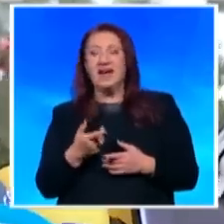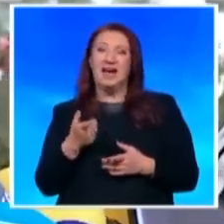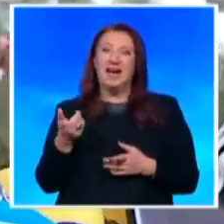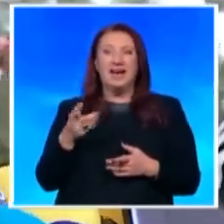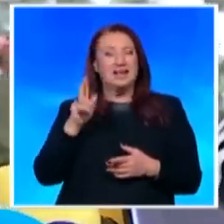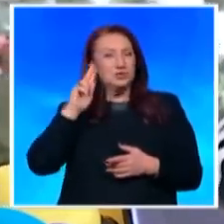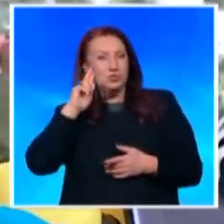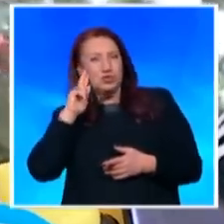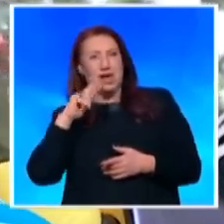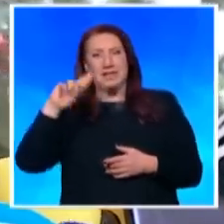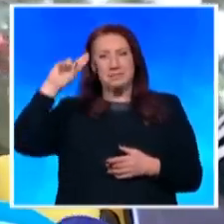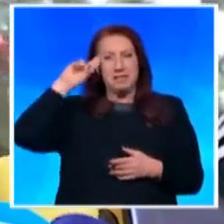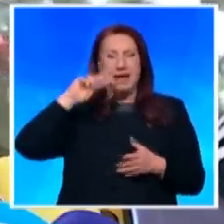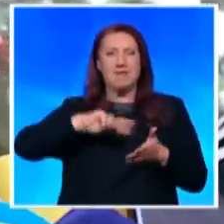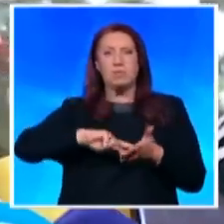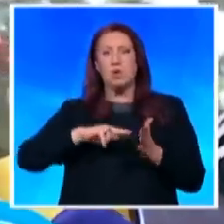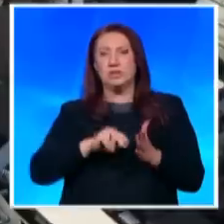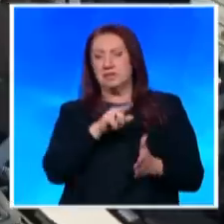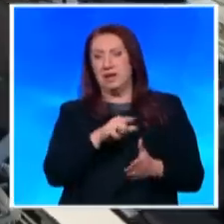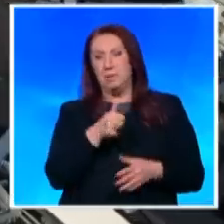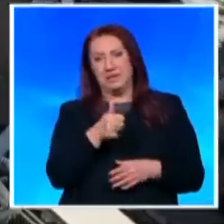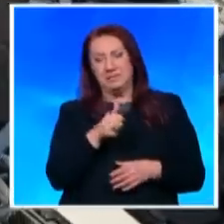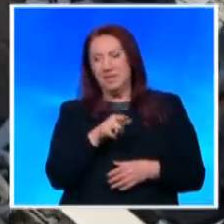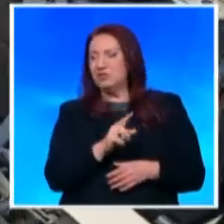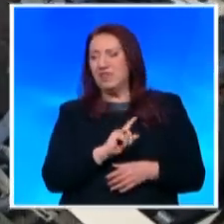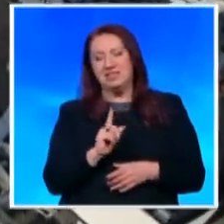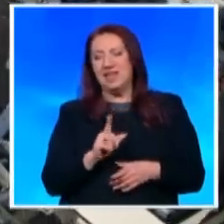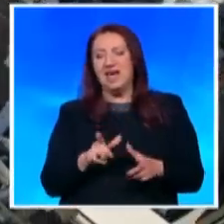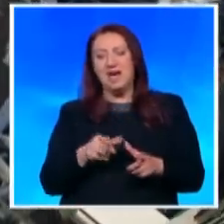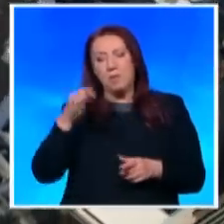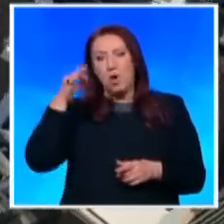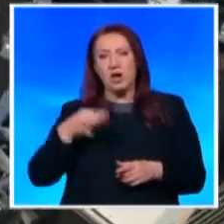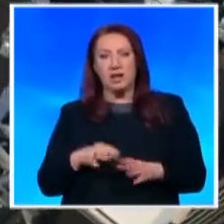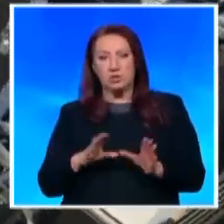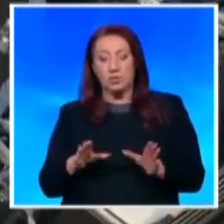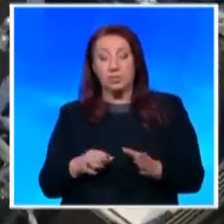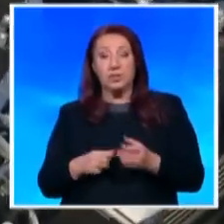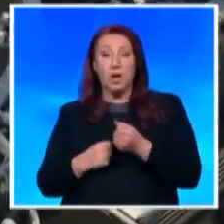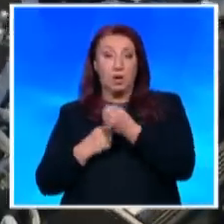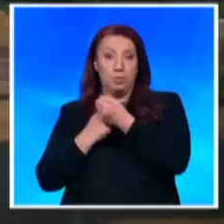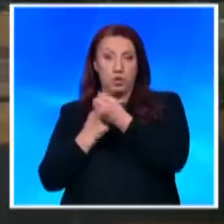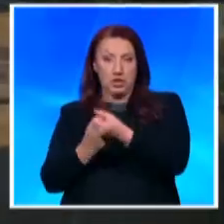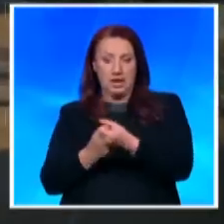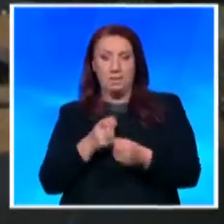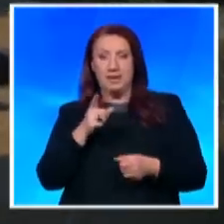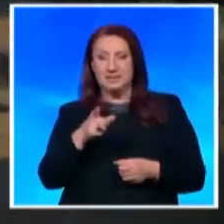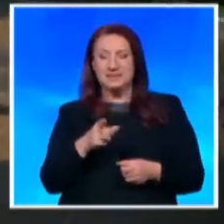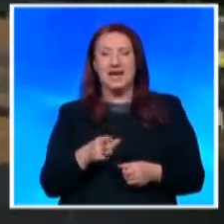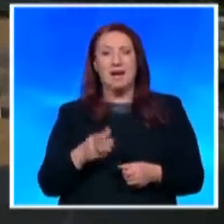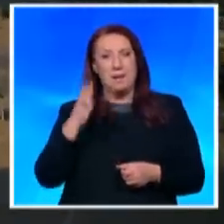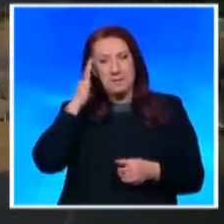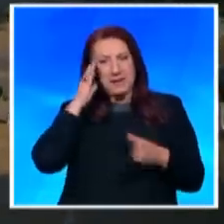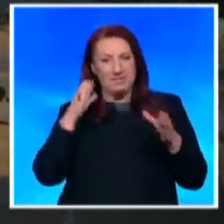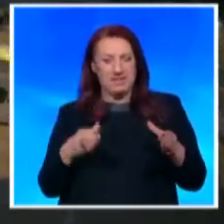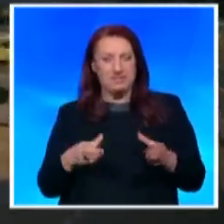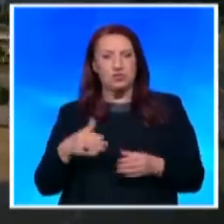Не само, че не е логично, но не е и морално. Подкрепа за кабинет Габриел ще дойде и от Има такъв народ, а Възраждане ще